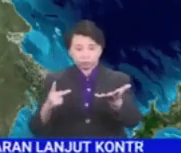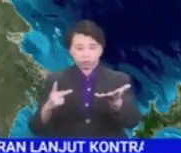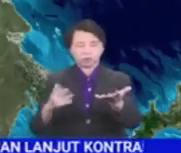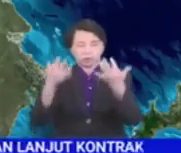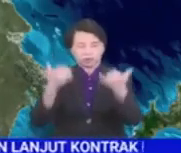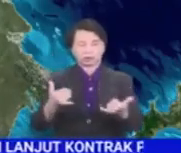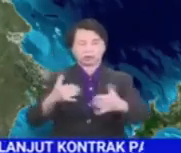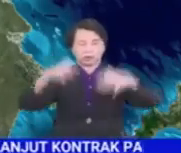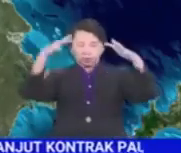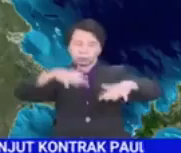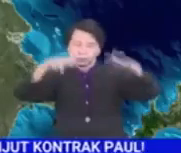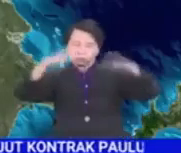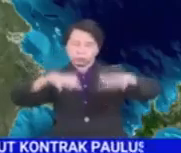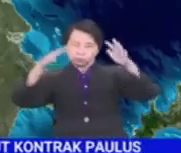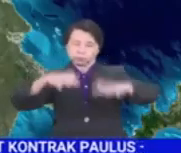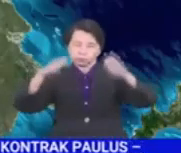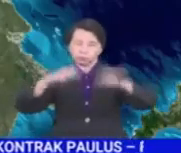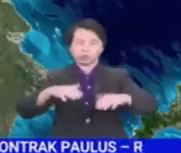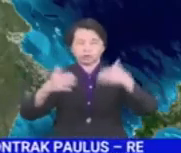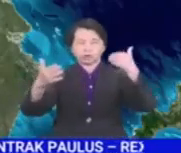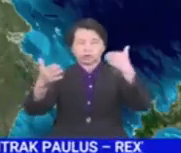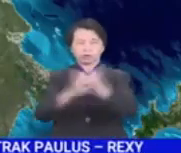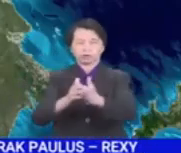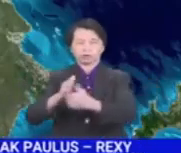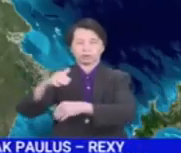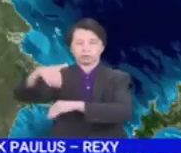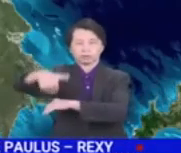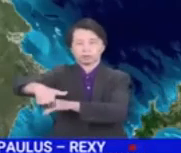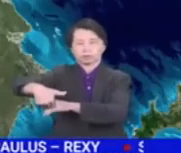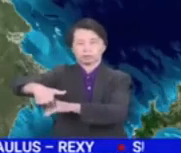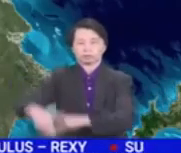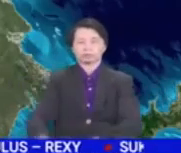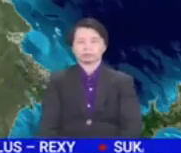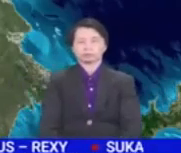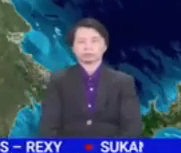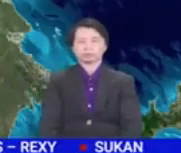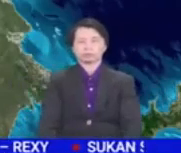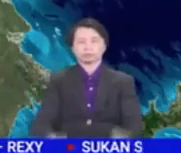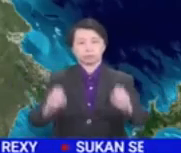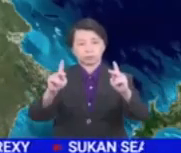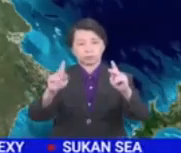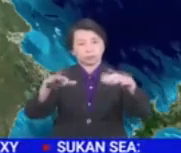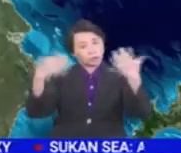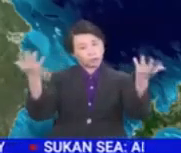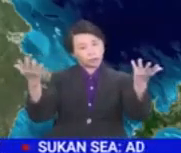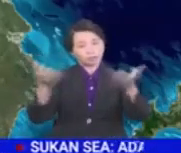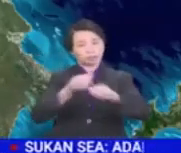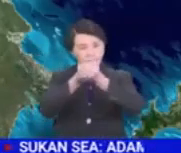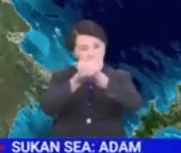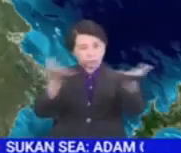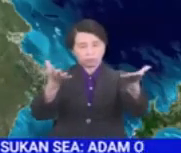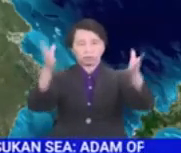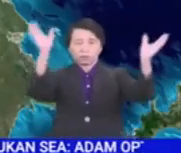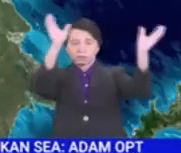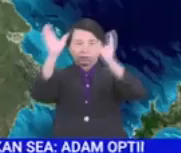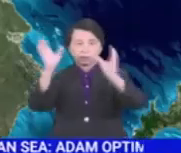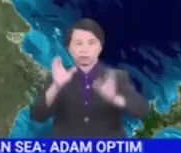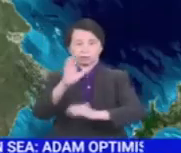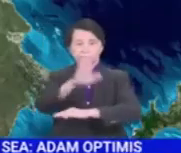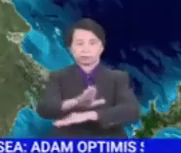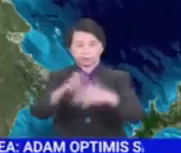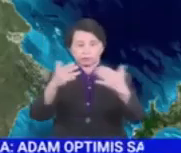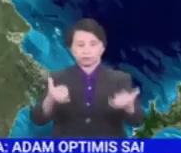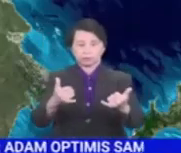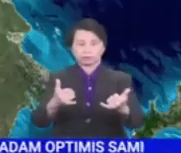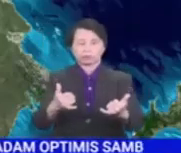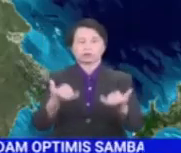ini juga dijangka boleh berlanjutan sehingga ke awal malam nanti. Baiklah, sekian sahaja informasi cuaca pada petang ini.